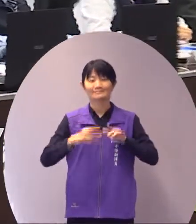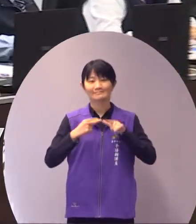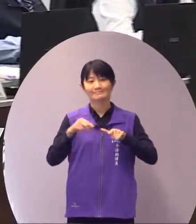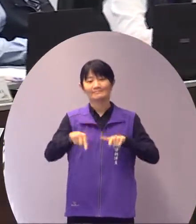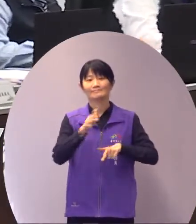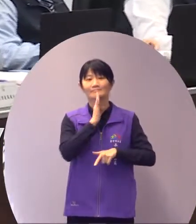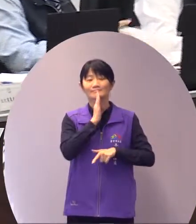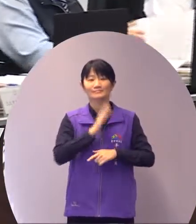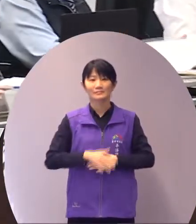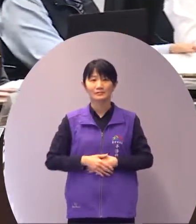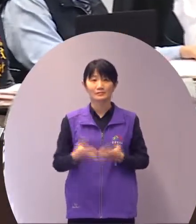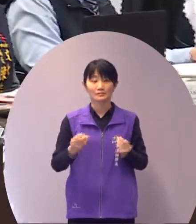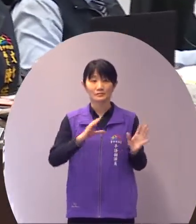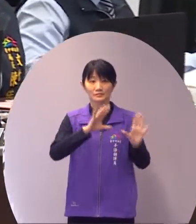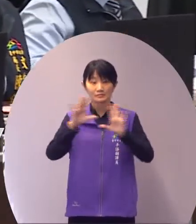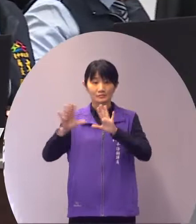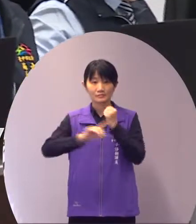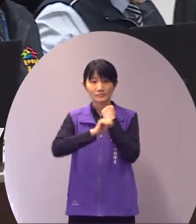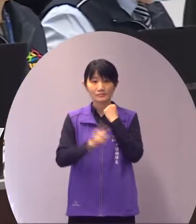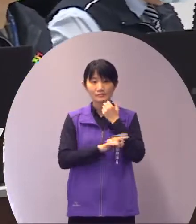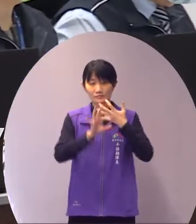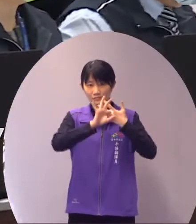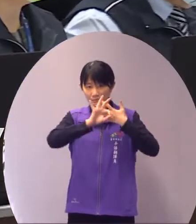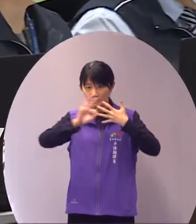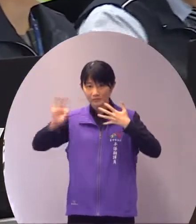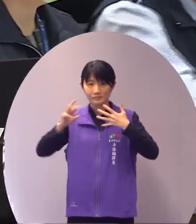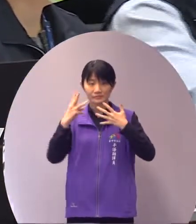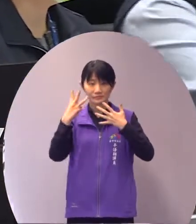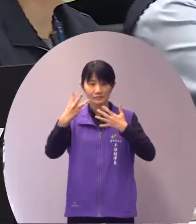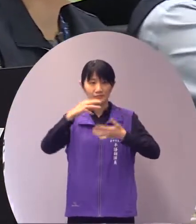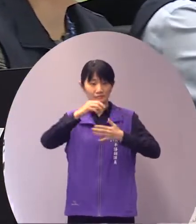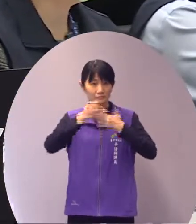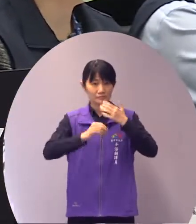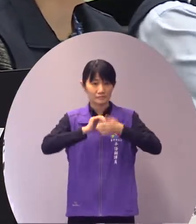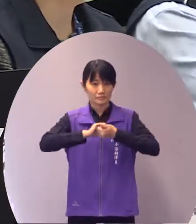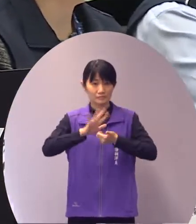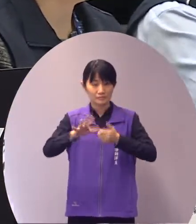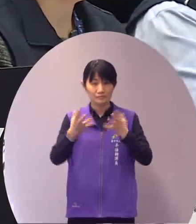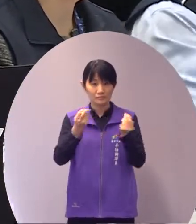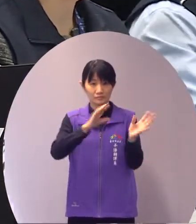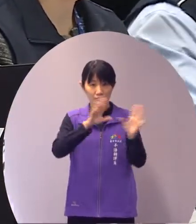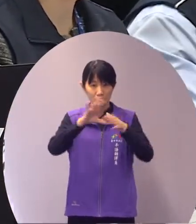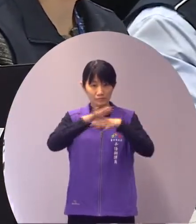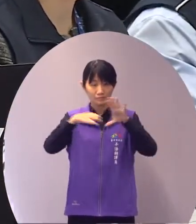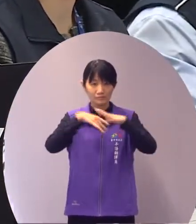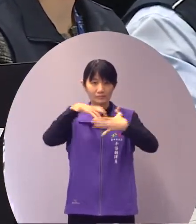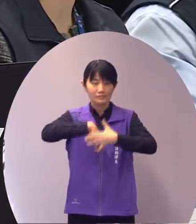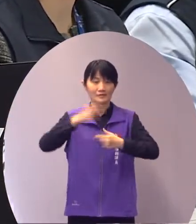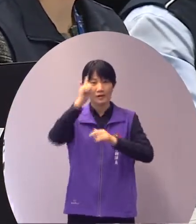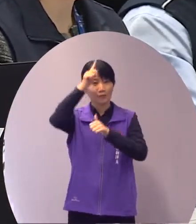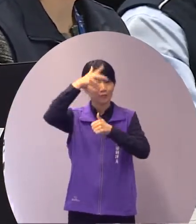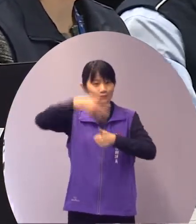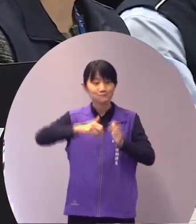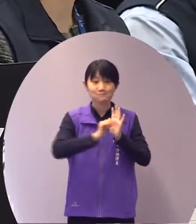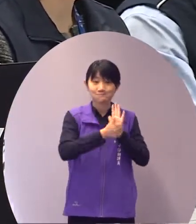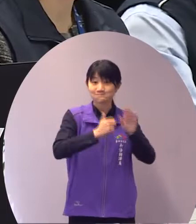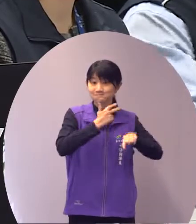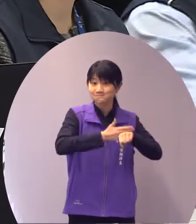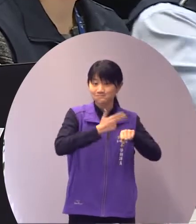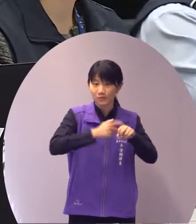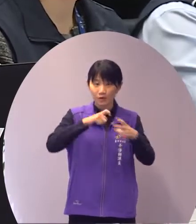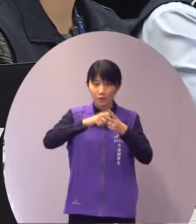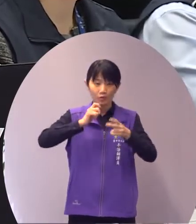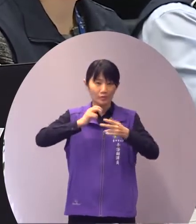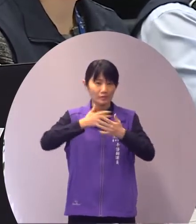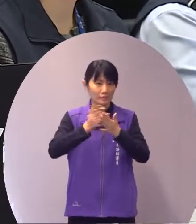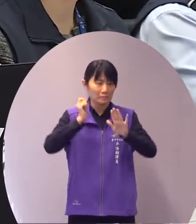那在文化资产保存法第3条中有规定，无形文化资产的项目包含传统表演艺术、传统工艺、口述